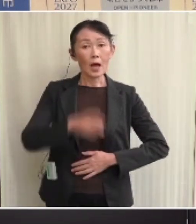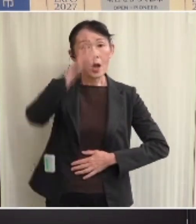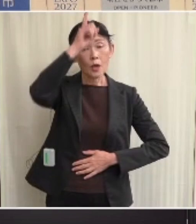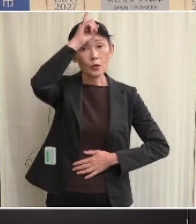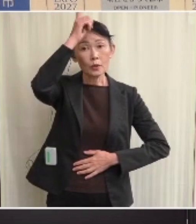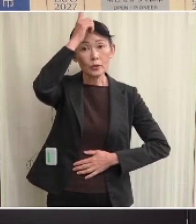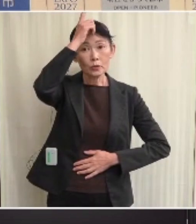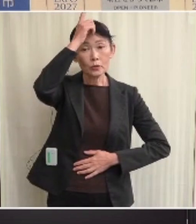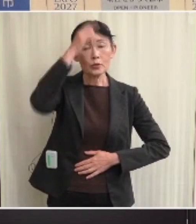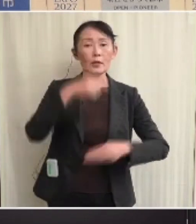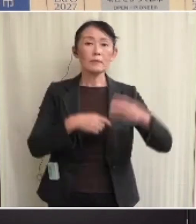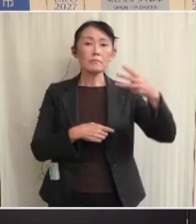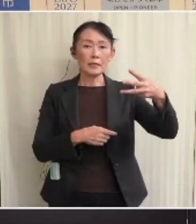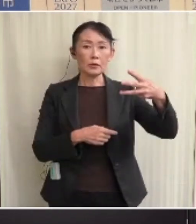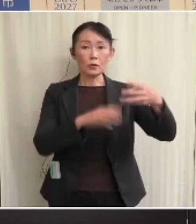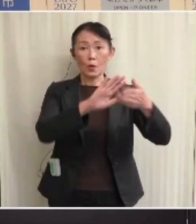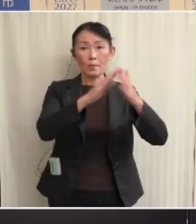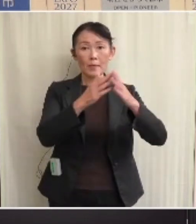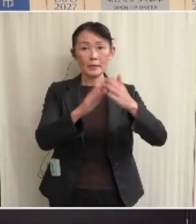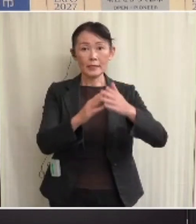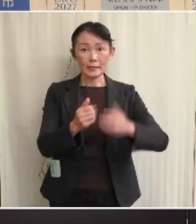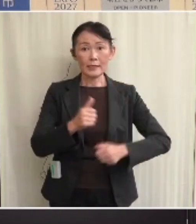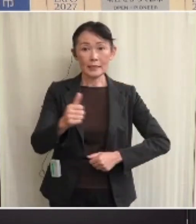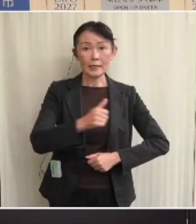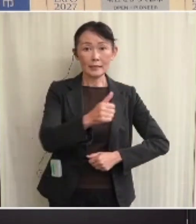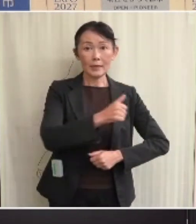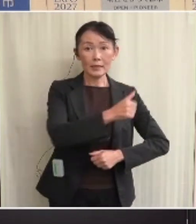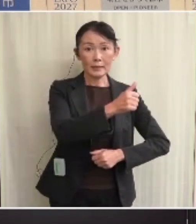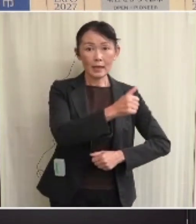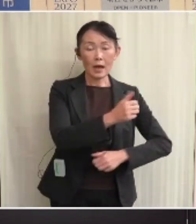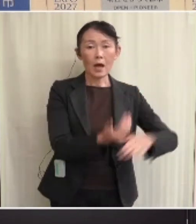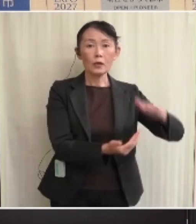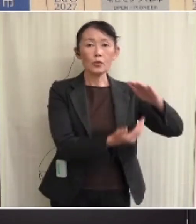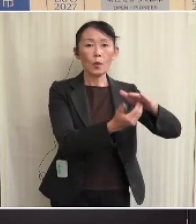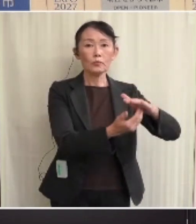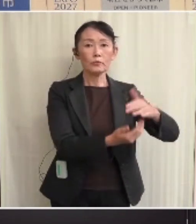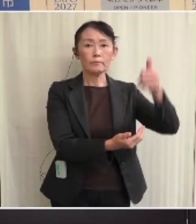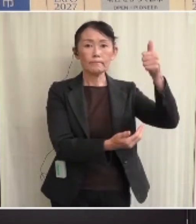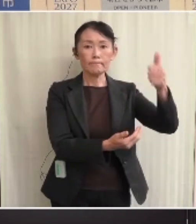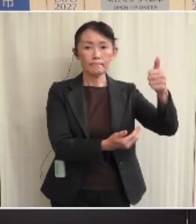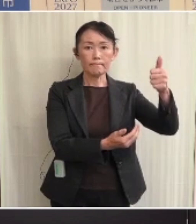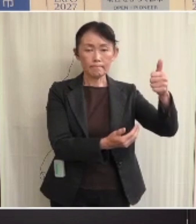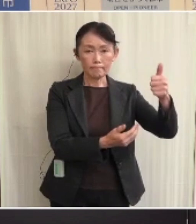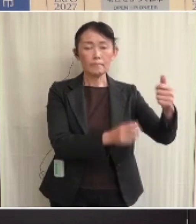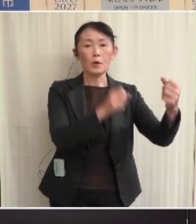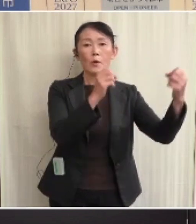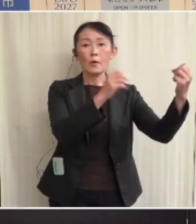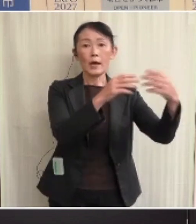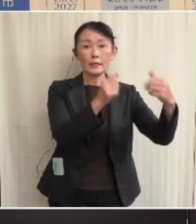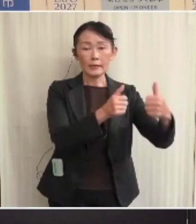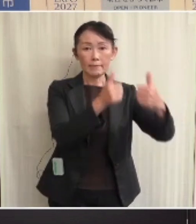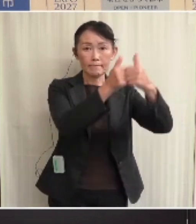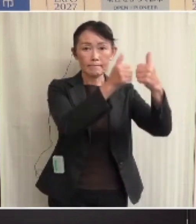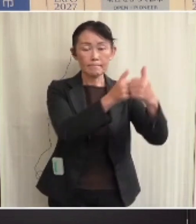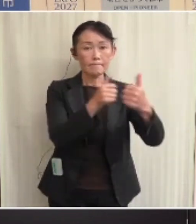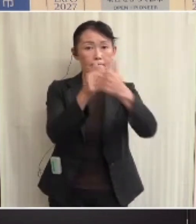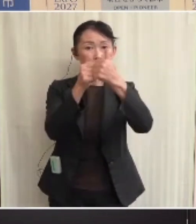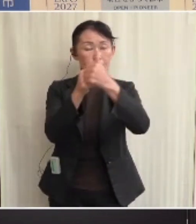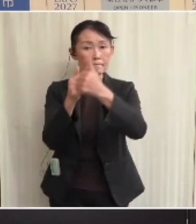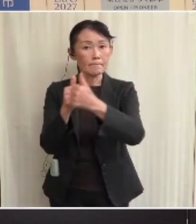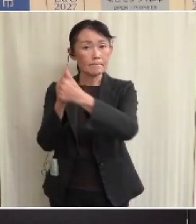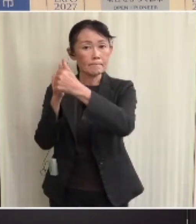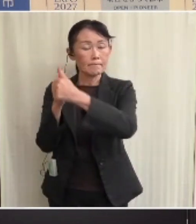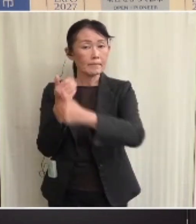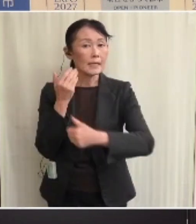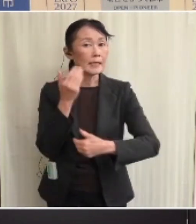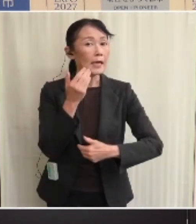ツの3都市におきまして、トップ同士の会談、それから有識者の意見交換、ヒアリング